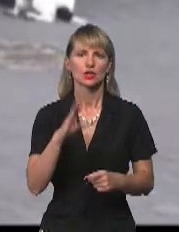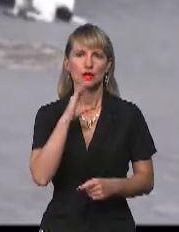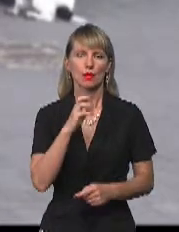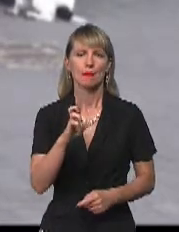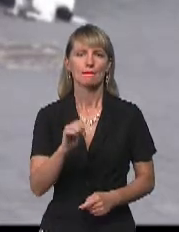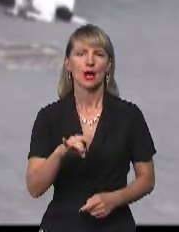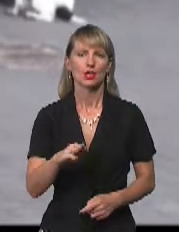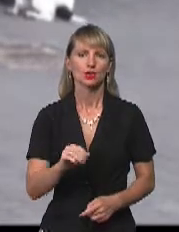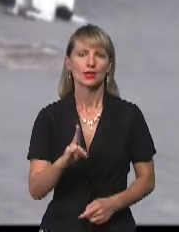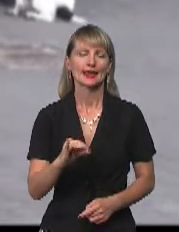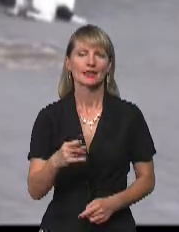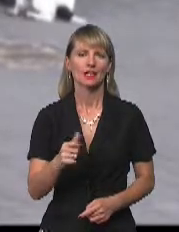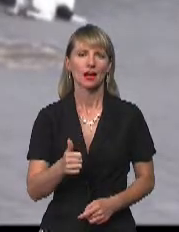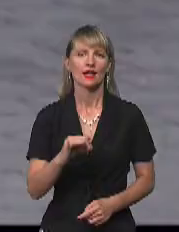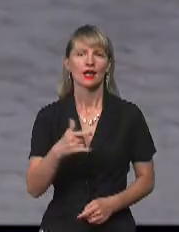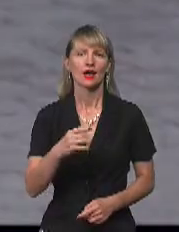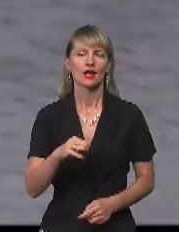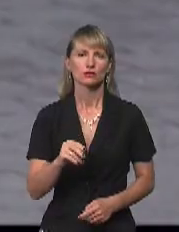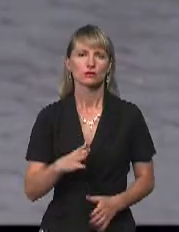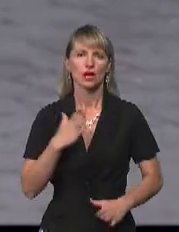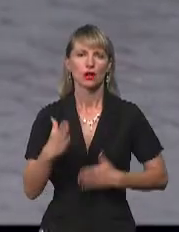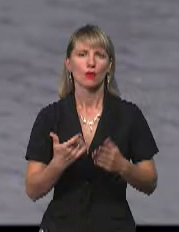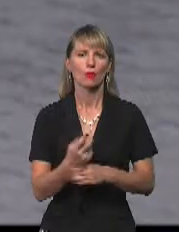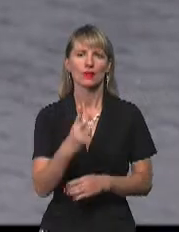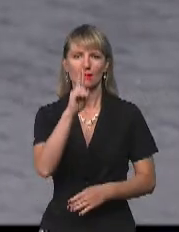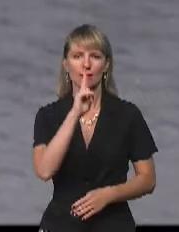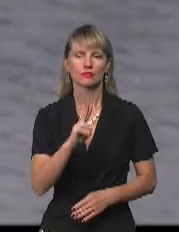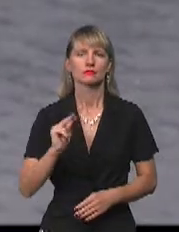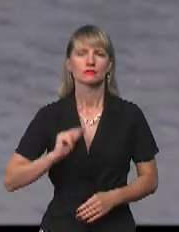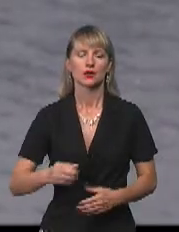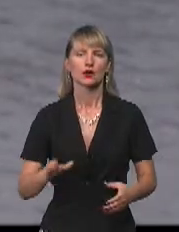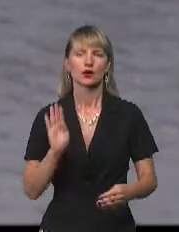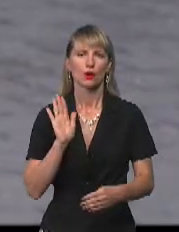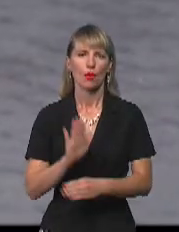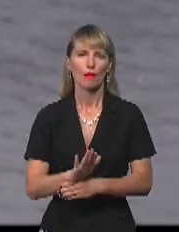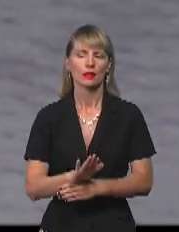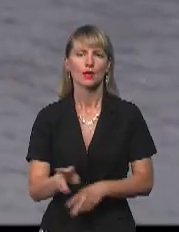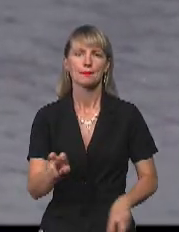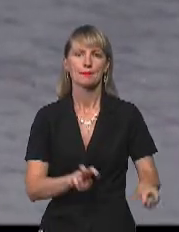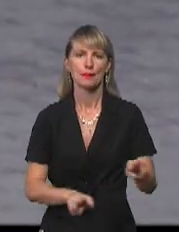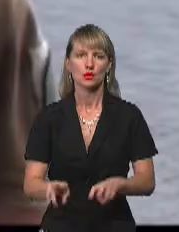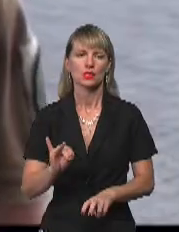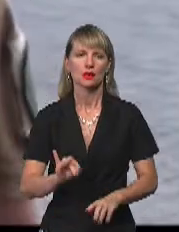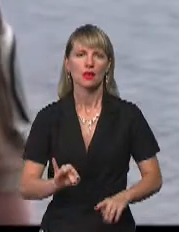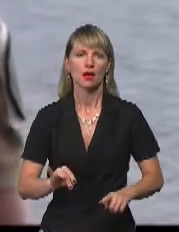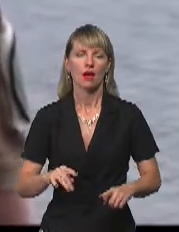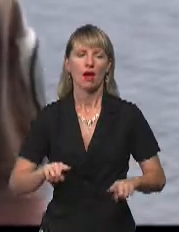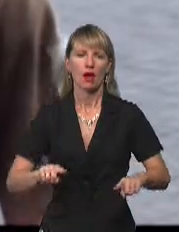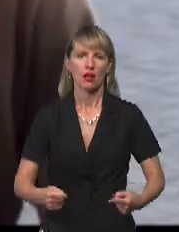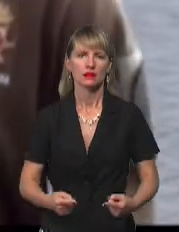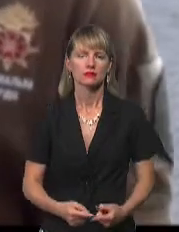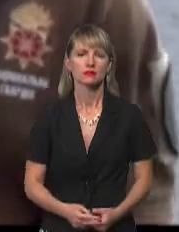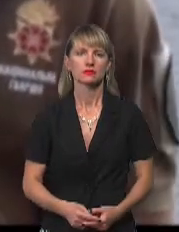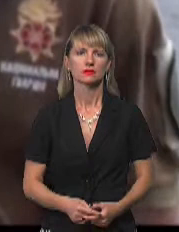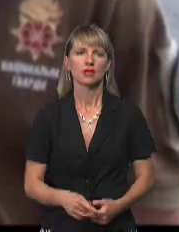Кінга та Гретту тренували понад 2 місяці. Відпрацьовували команди пошук та затримання. Призивався я,